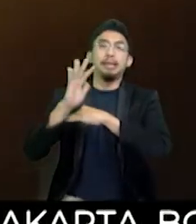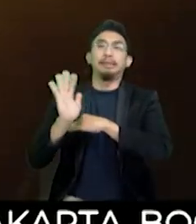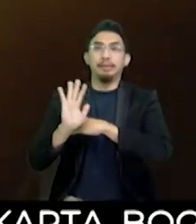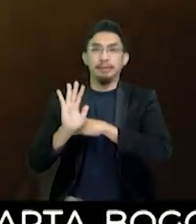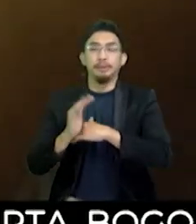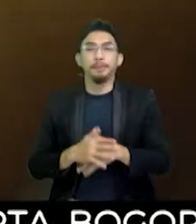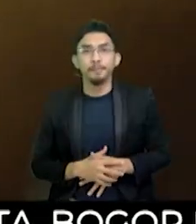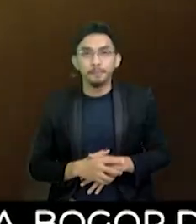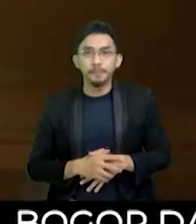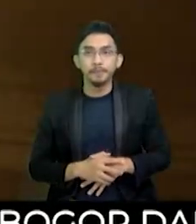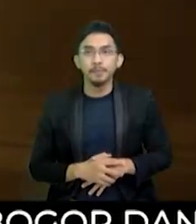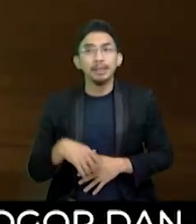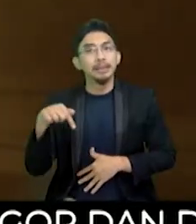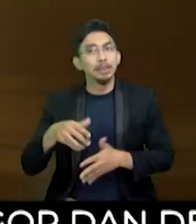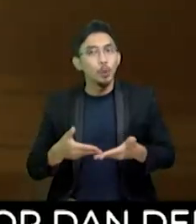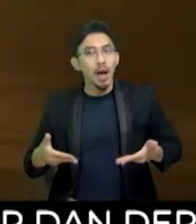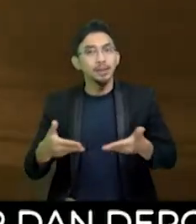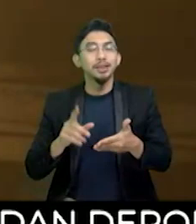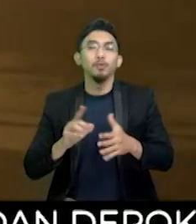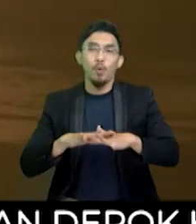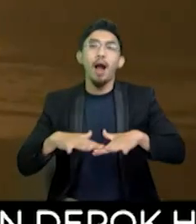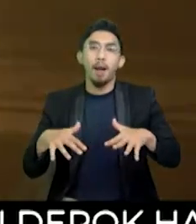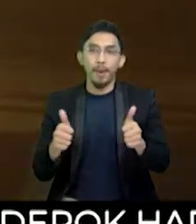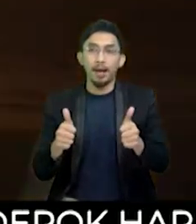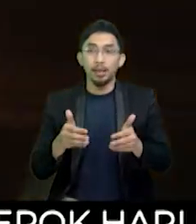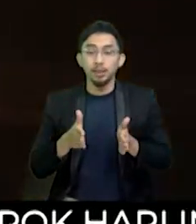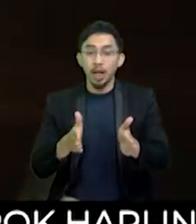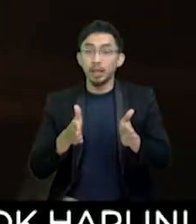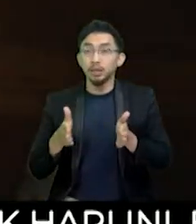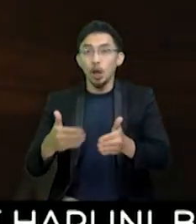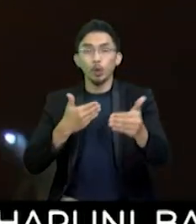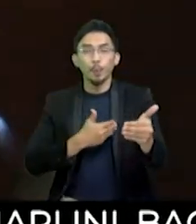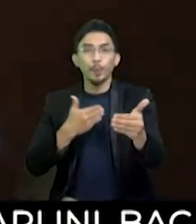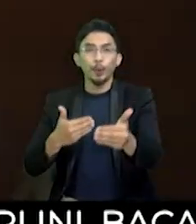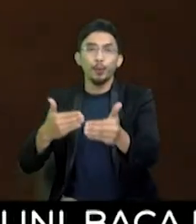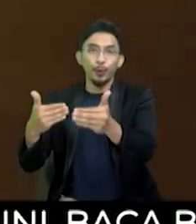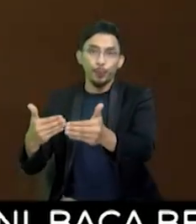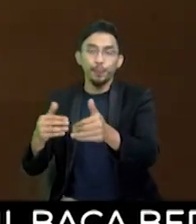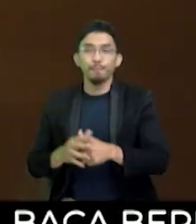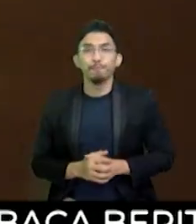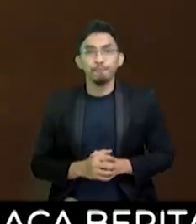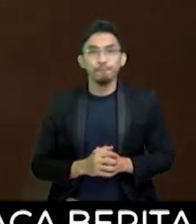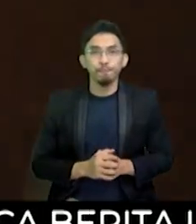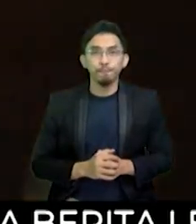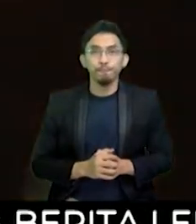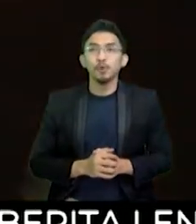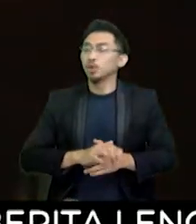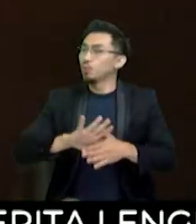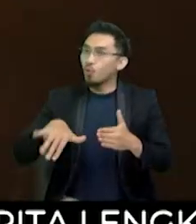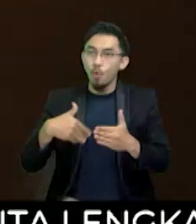Untuk mengamankan lokasi, polisi menutup jalan yang berada di dekat lokasi. Peristiwa ini tidak mengganggu pasokan dan distribusi BBM dari